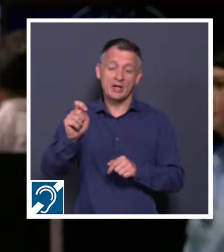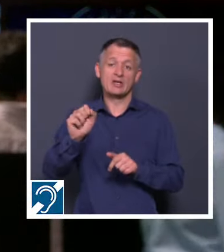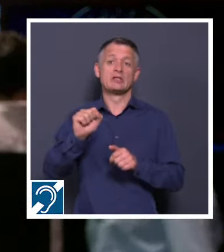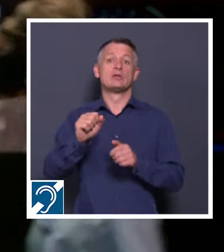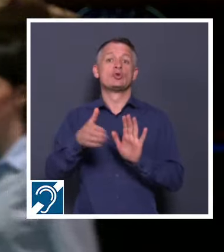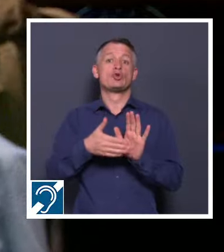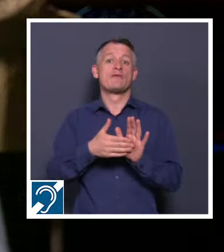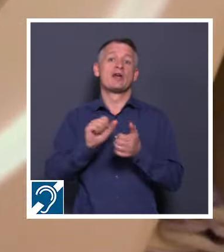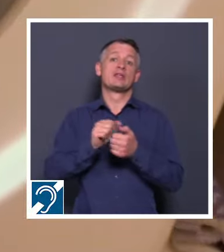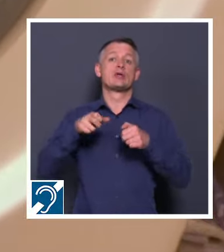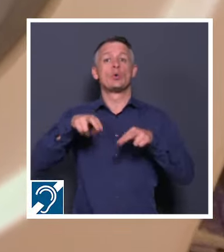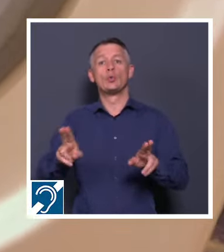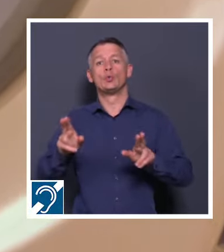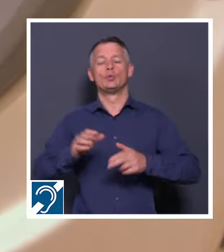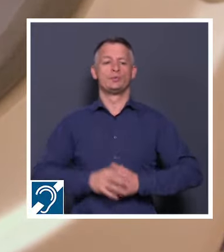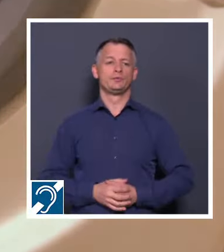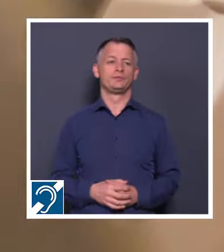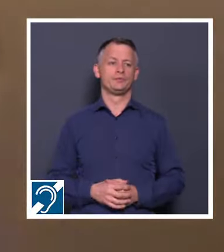sau nu.